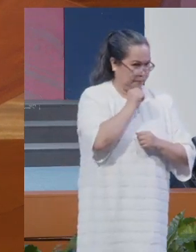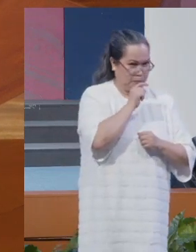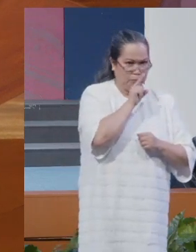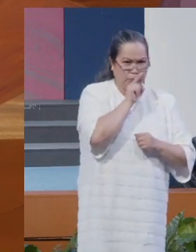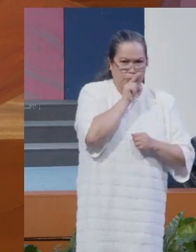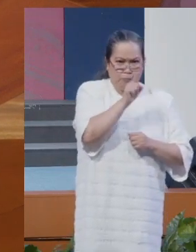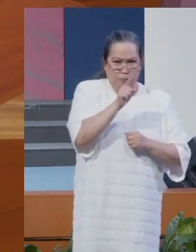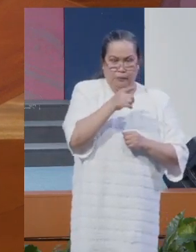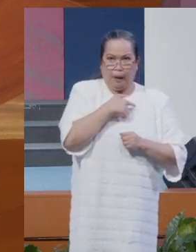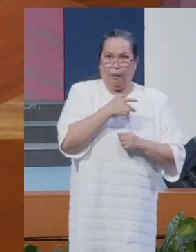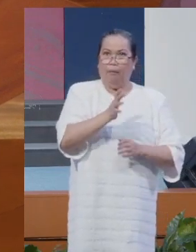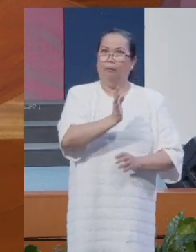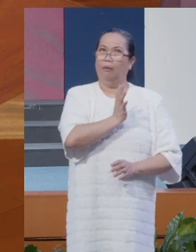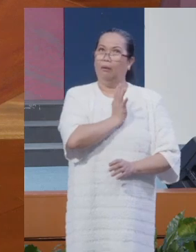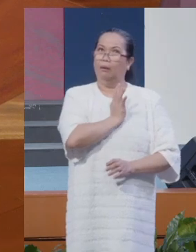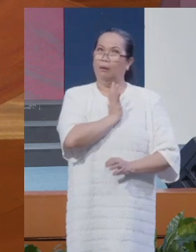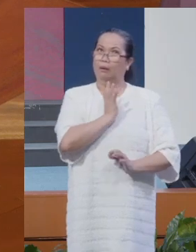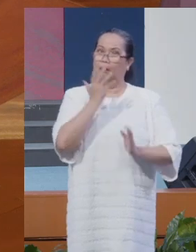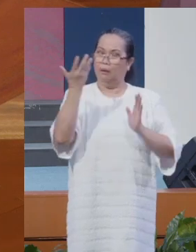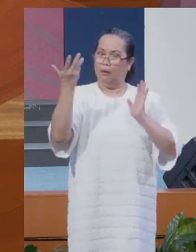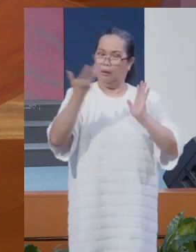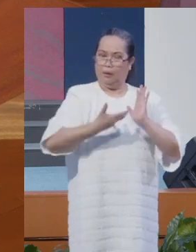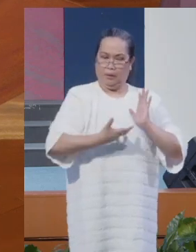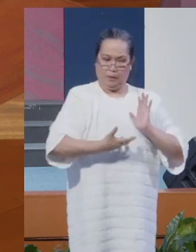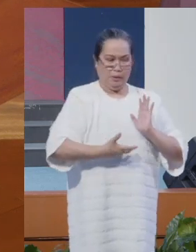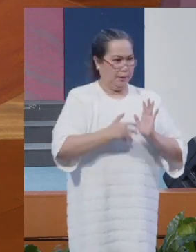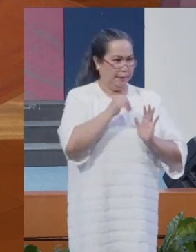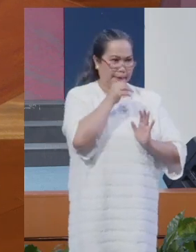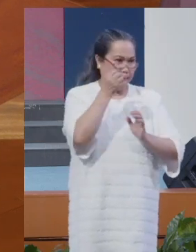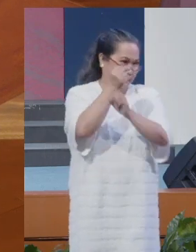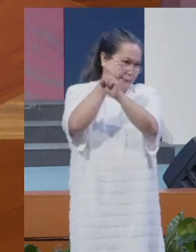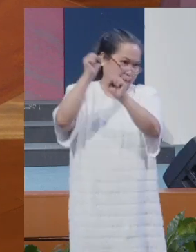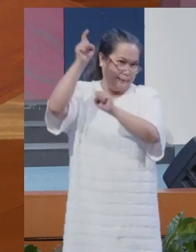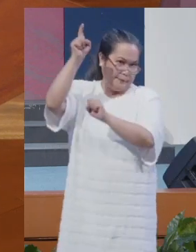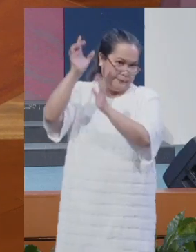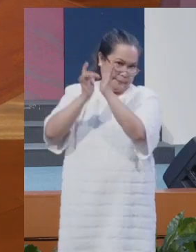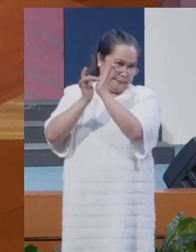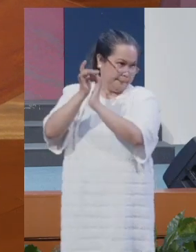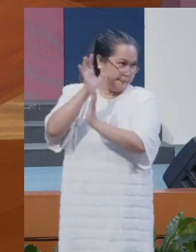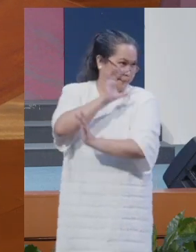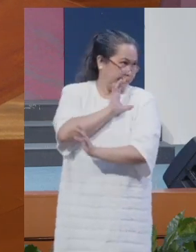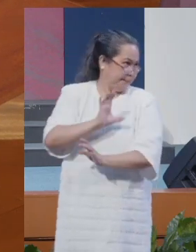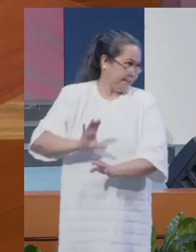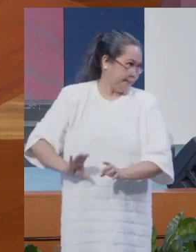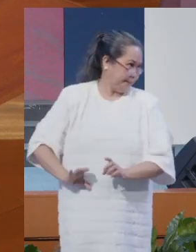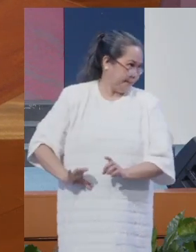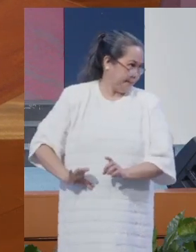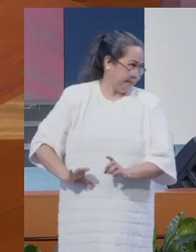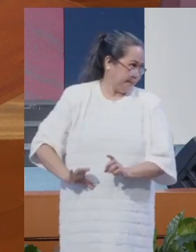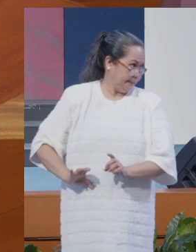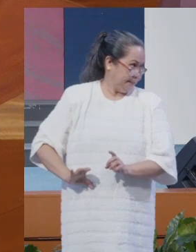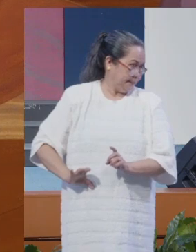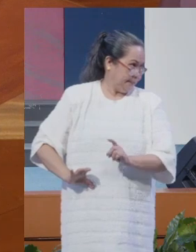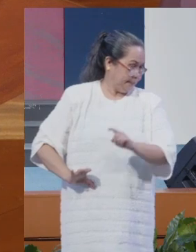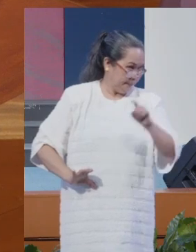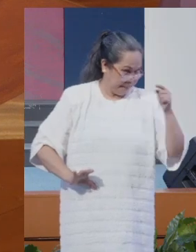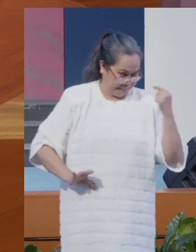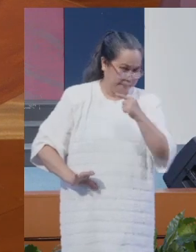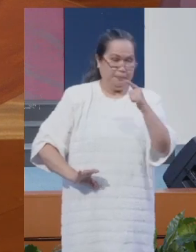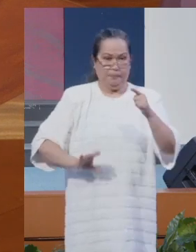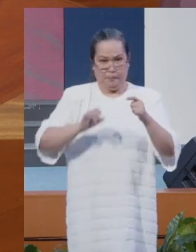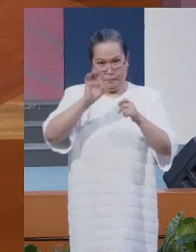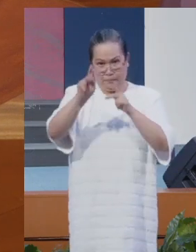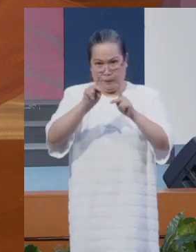sa mabubuting gawa at hindi sa kanyang paraan ng kaligtasan. Makikita natin dito na ang inaasahan ng mga taong